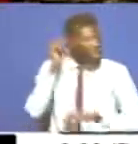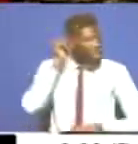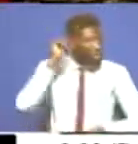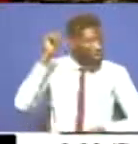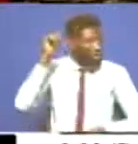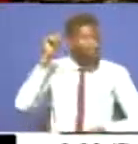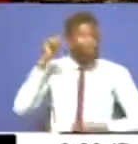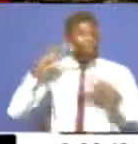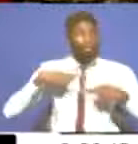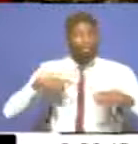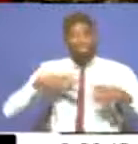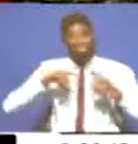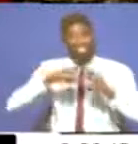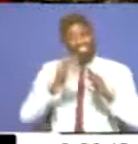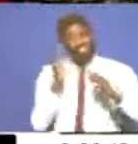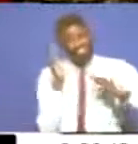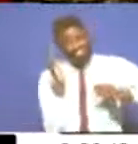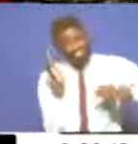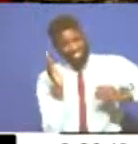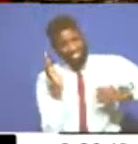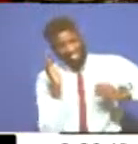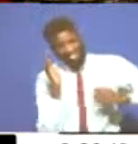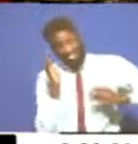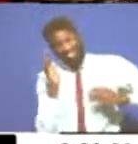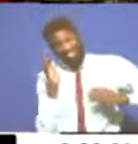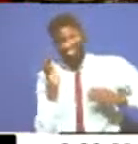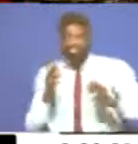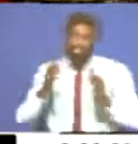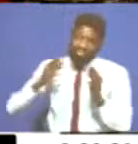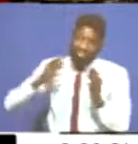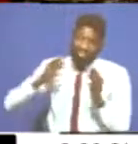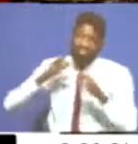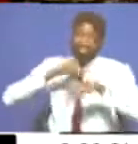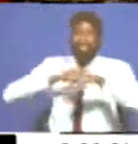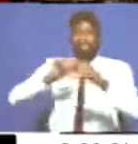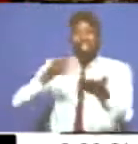kukimbia, tukaanza kukimbia huko. Sasa kufika Kerio